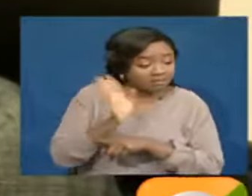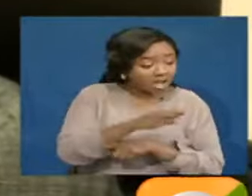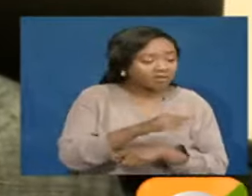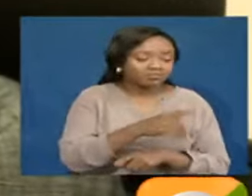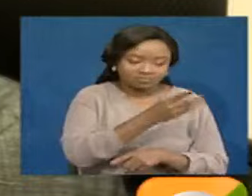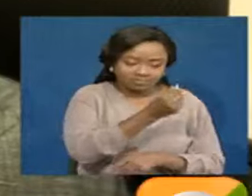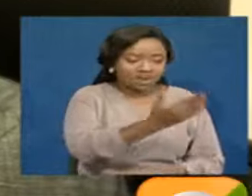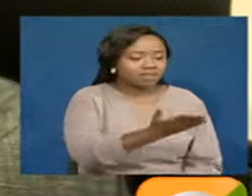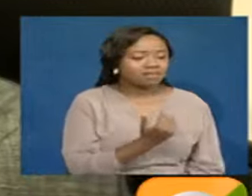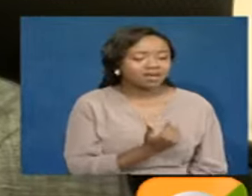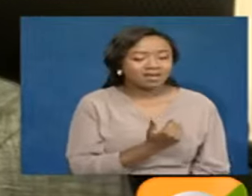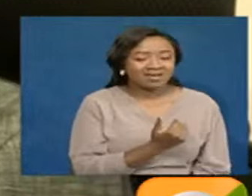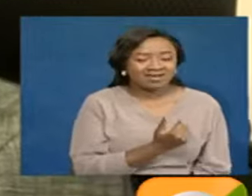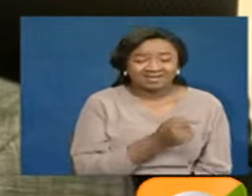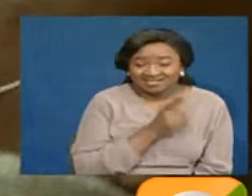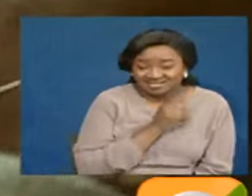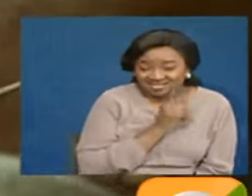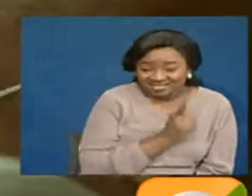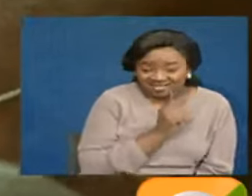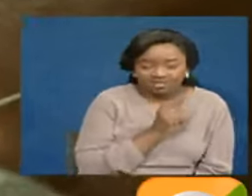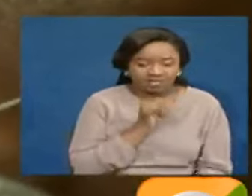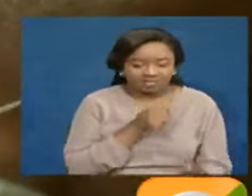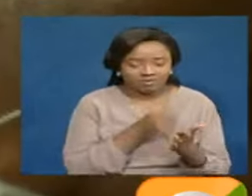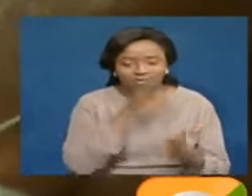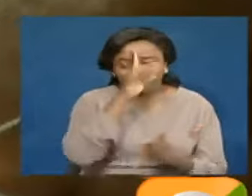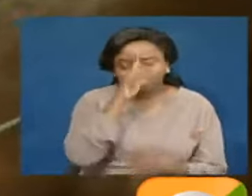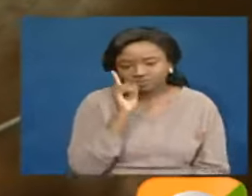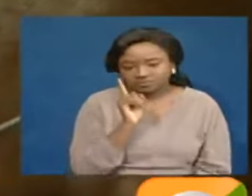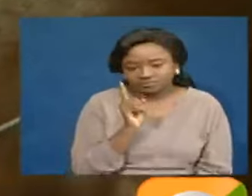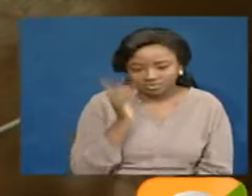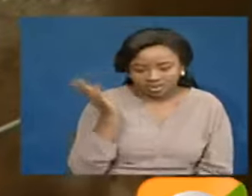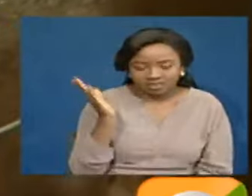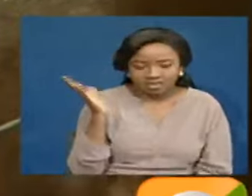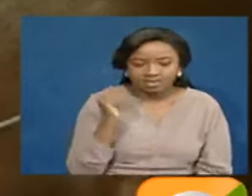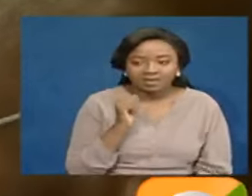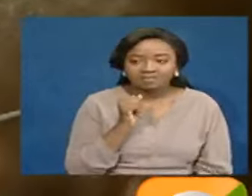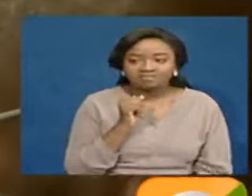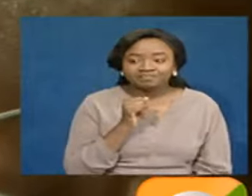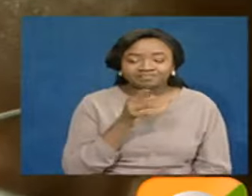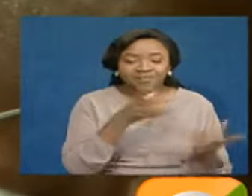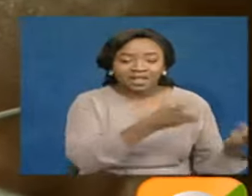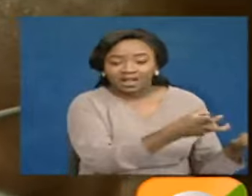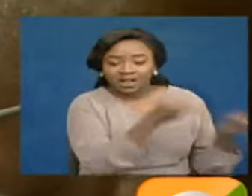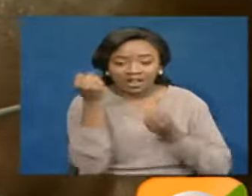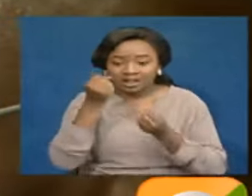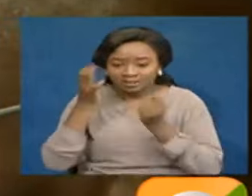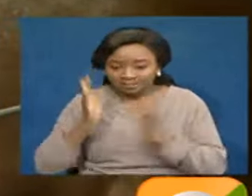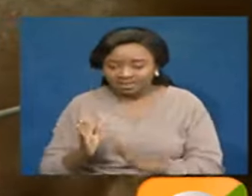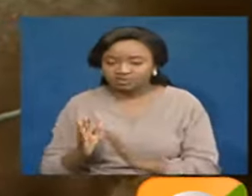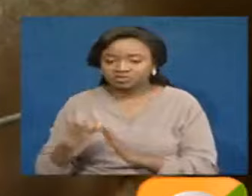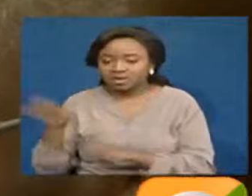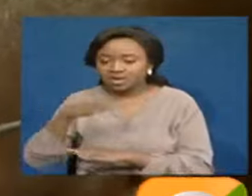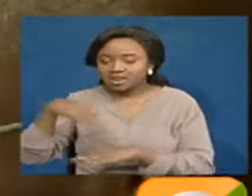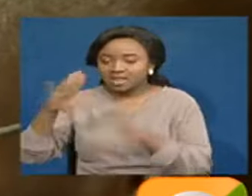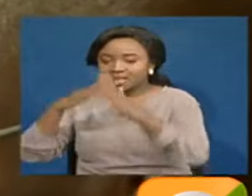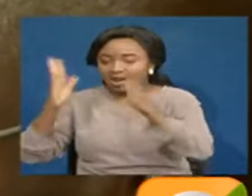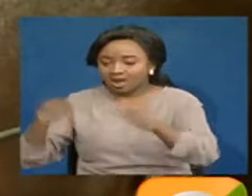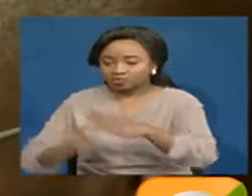They abducted this person and put in a locked house in